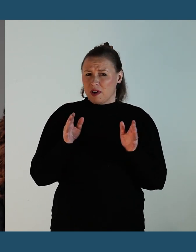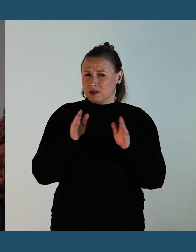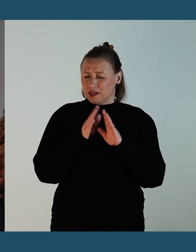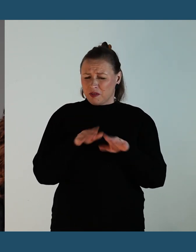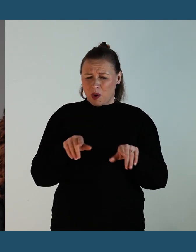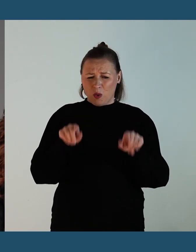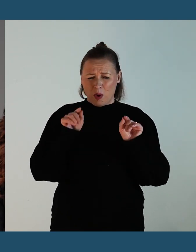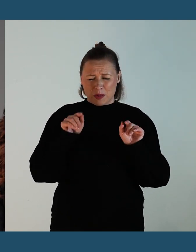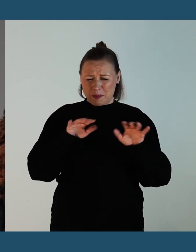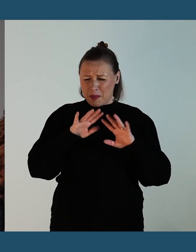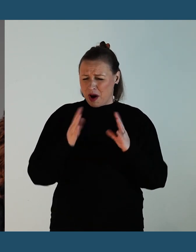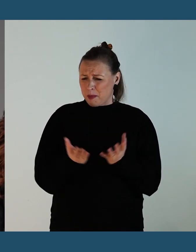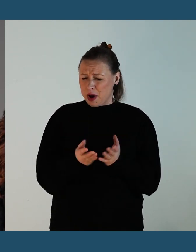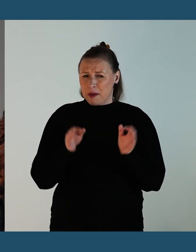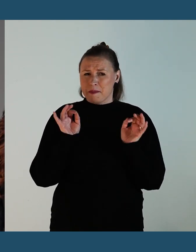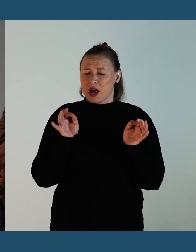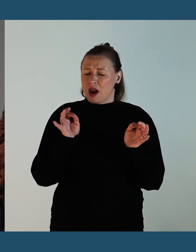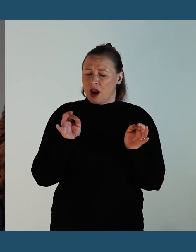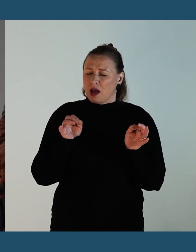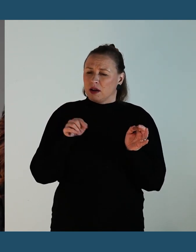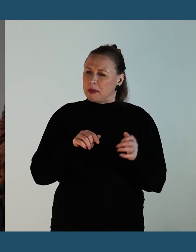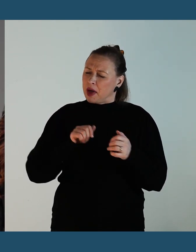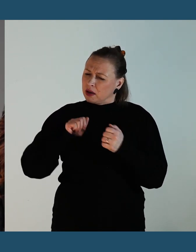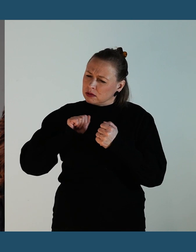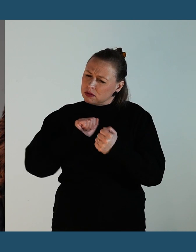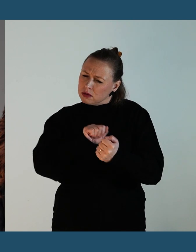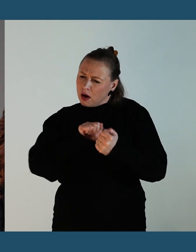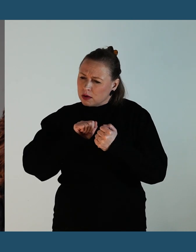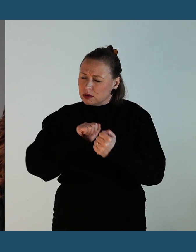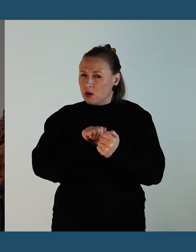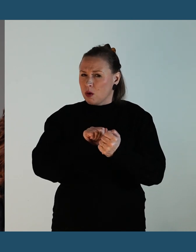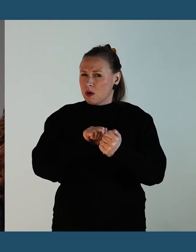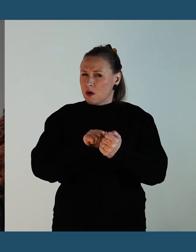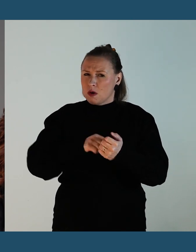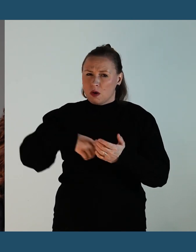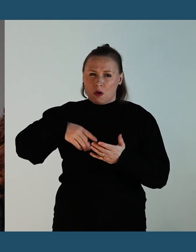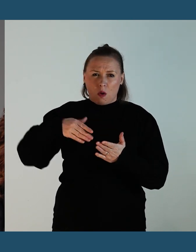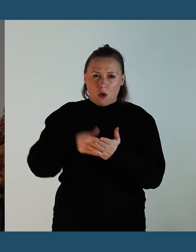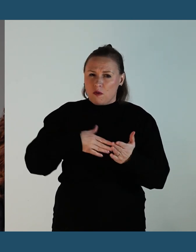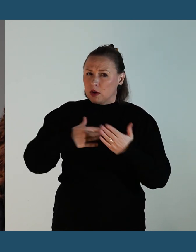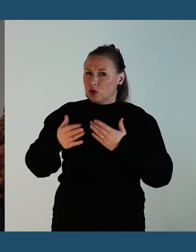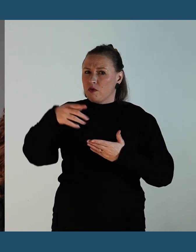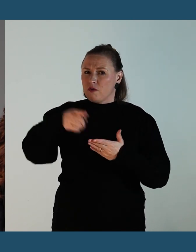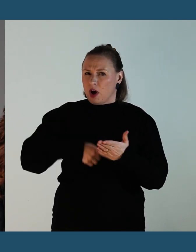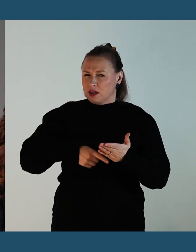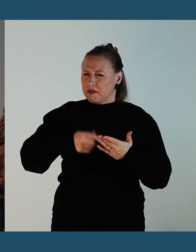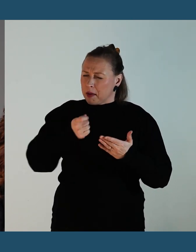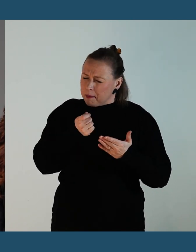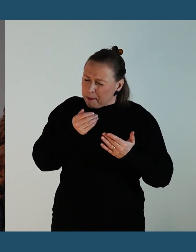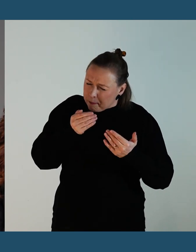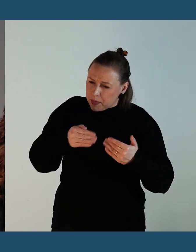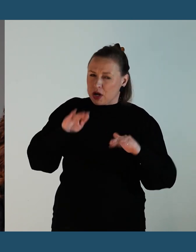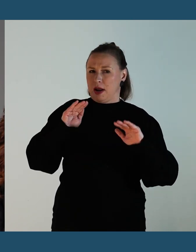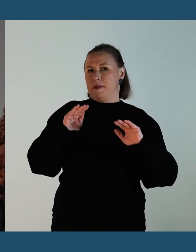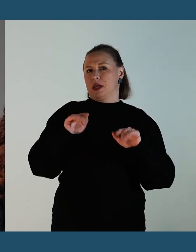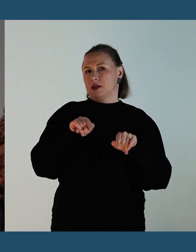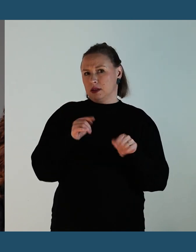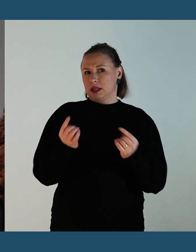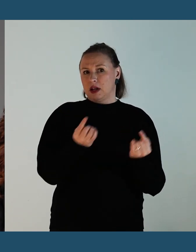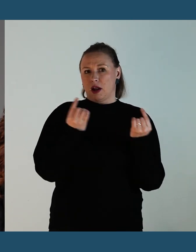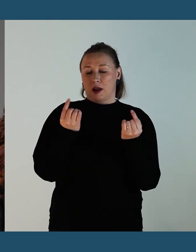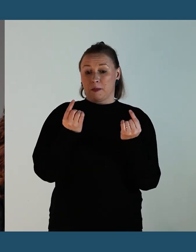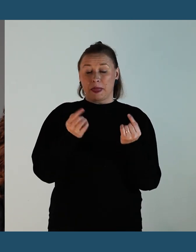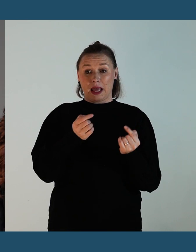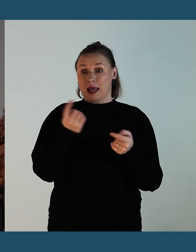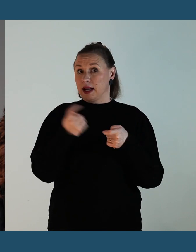taistelu, että ne saatiin sitten niin kuin palautettua, mutta et se ei ole pelkästään sitä, että se arkielämä on vaikeaa, vaan että